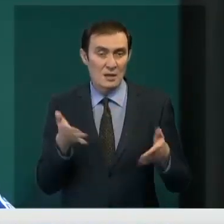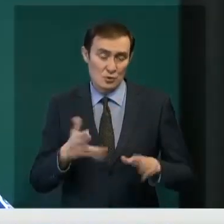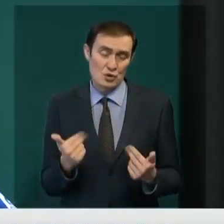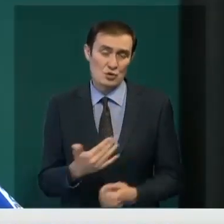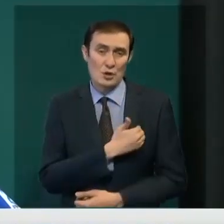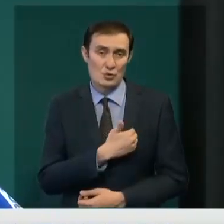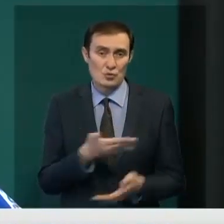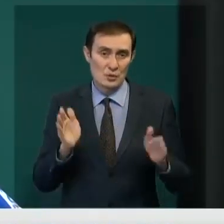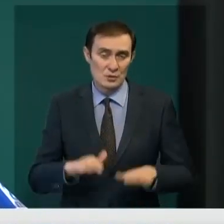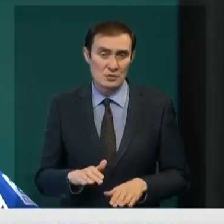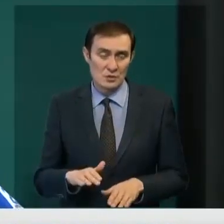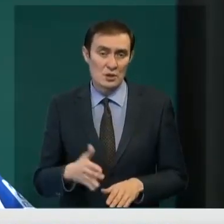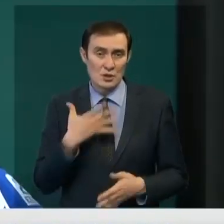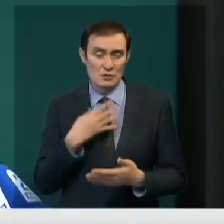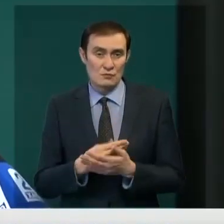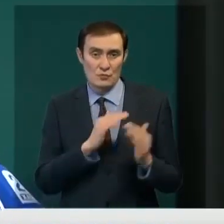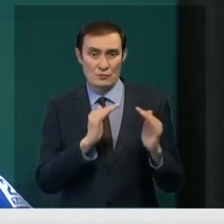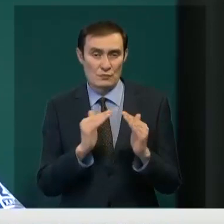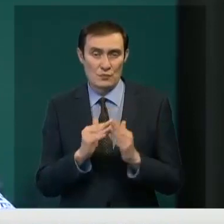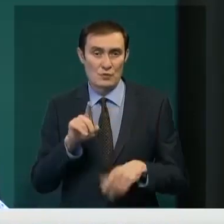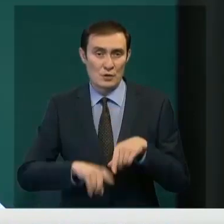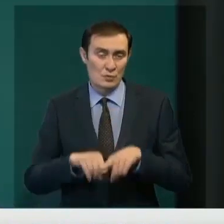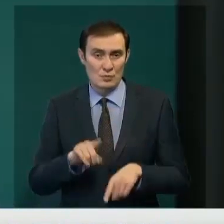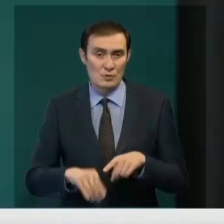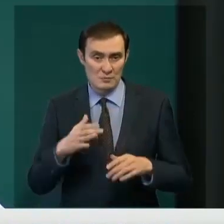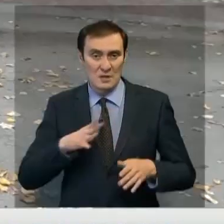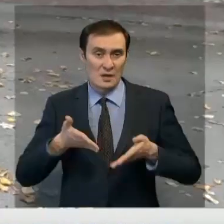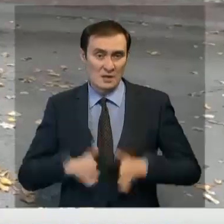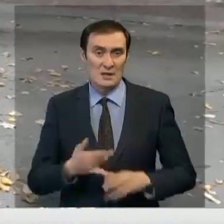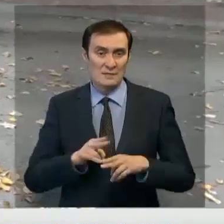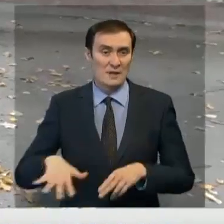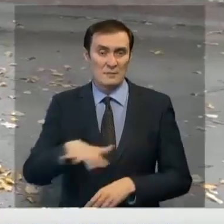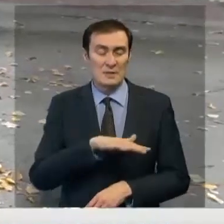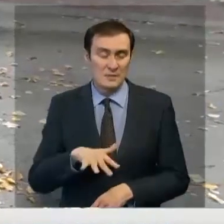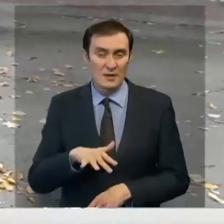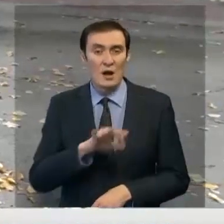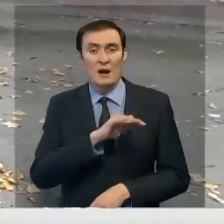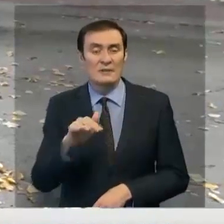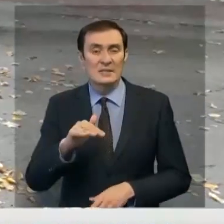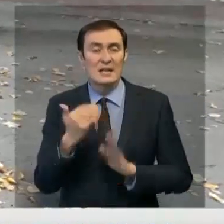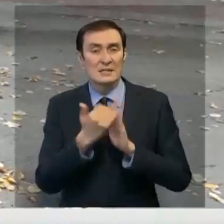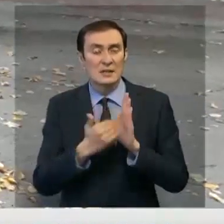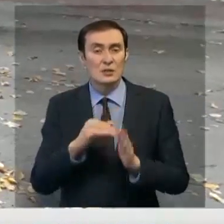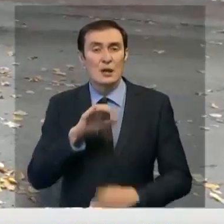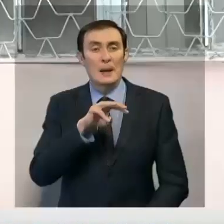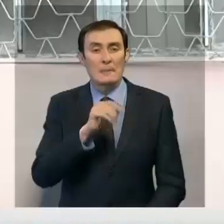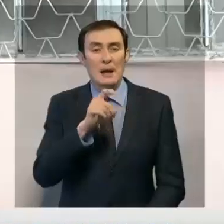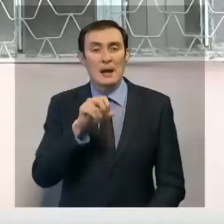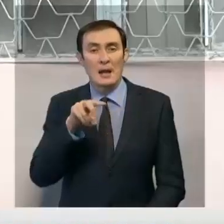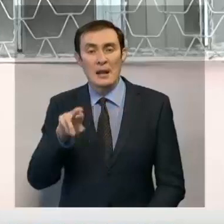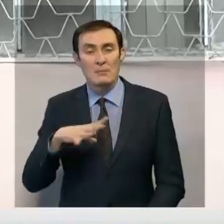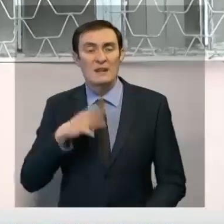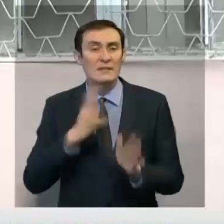конечно, двор есть двор. Мы здесь родились. Официальный статус махалли в Узбекистане